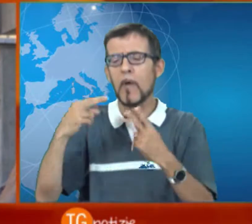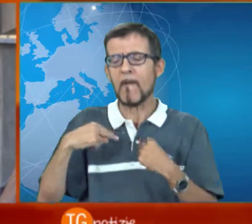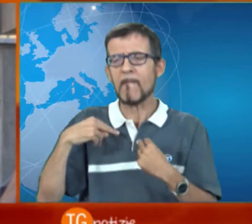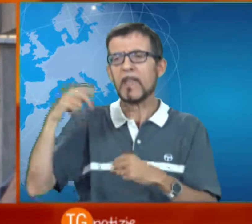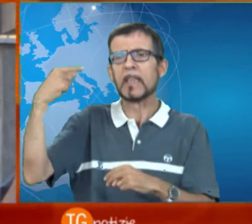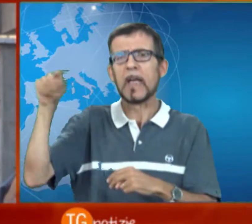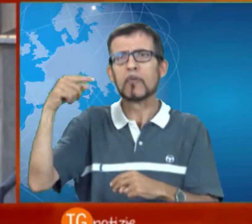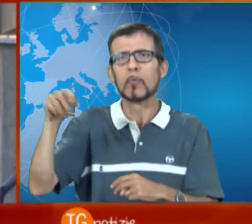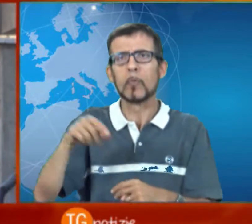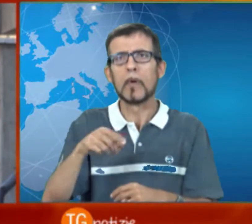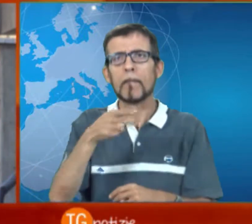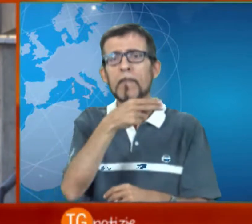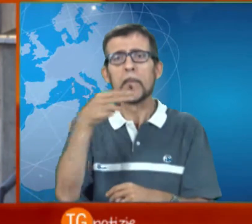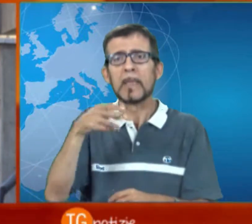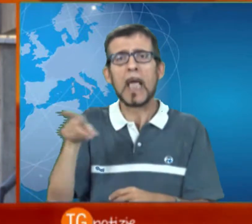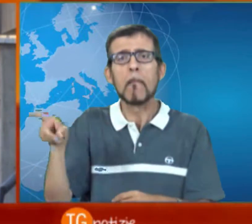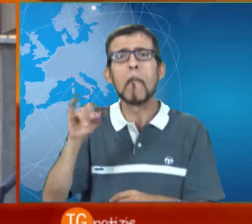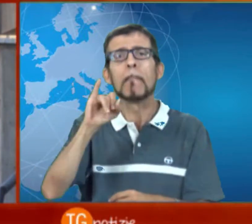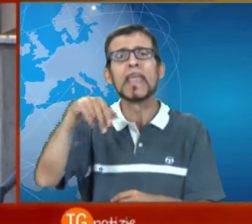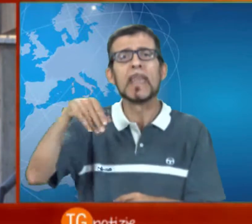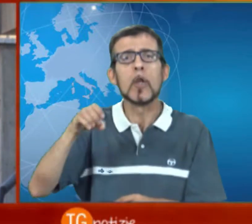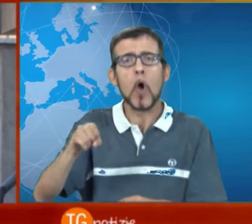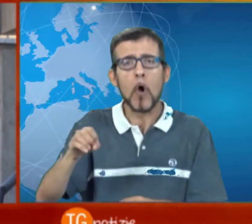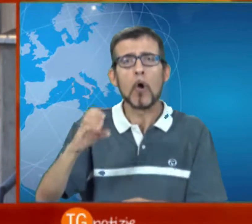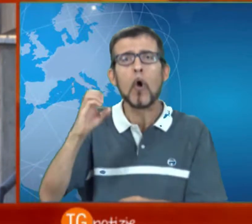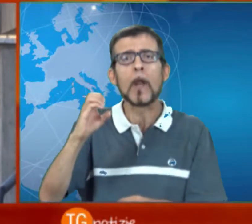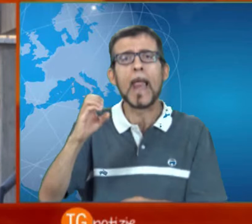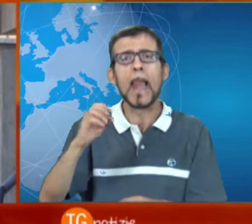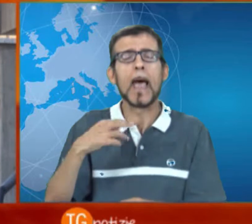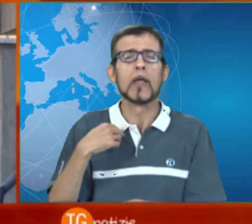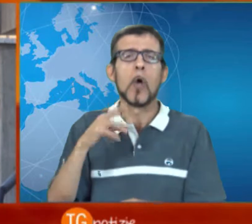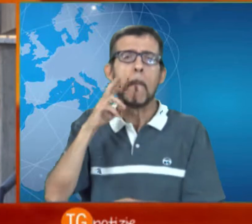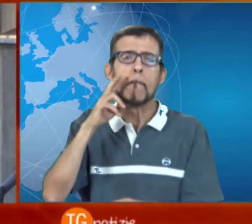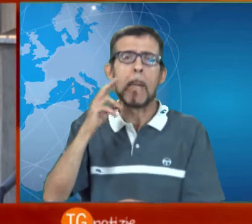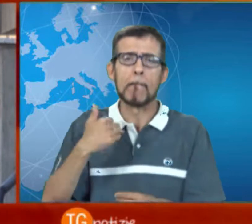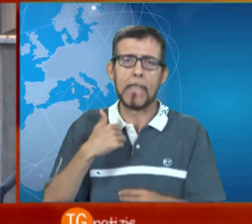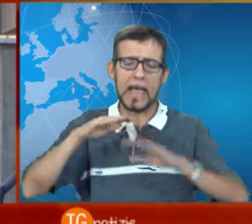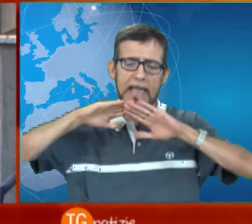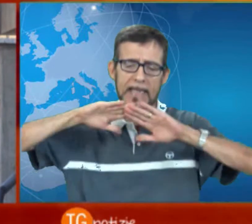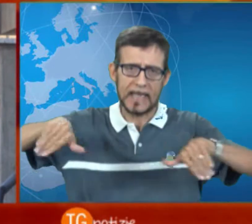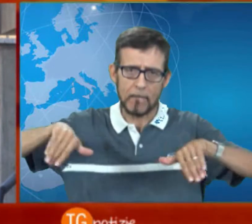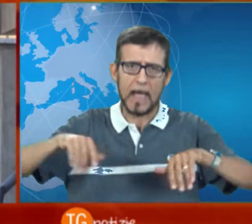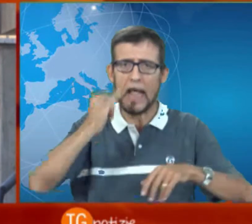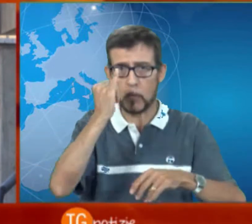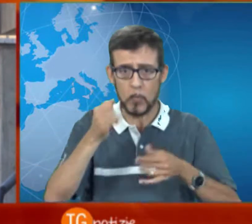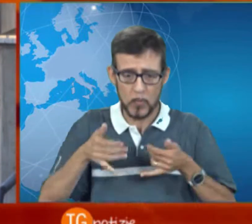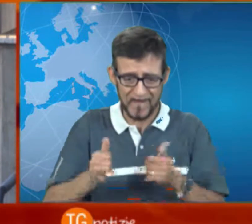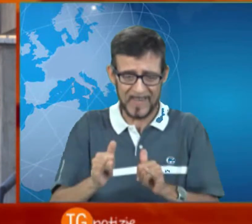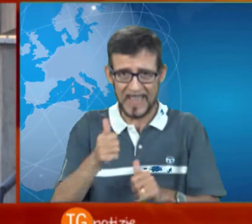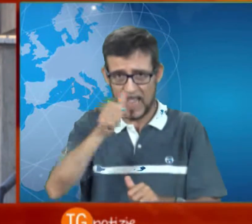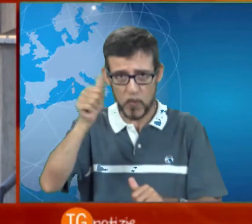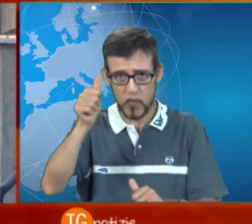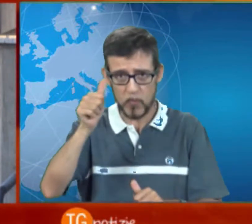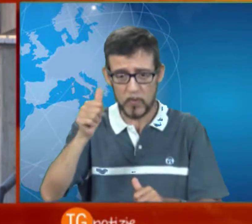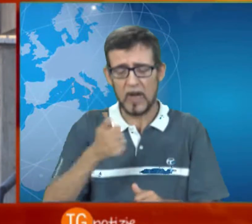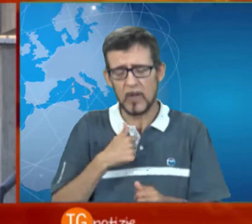Pino Colella, vengo da Sapri, provincia di Salerno. Sono un padre separato con una figlia. Posso